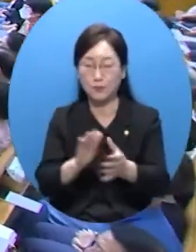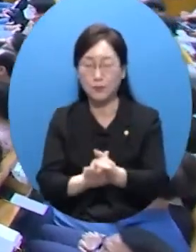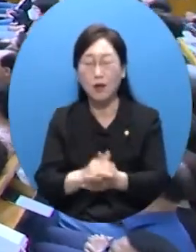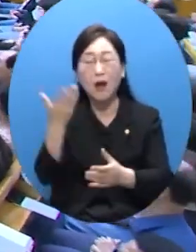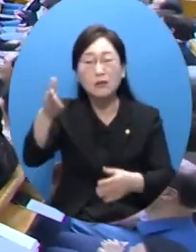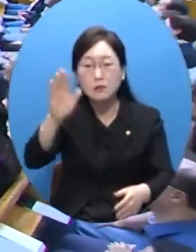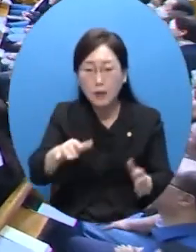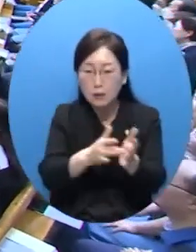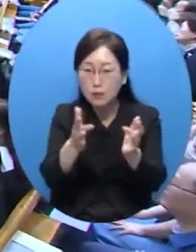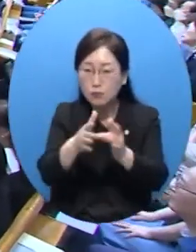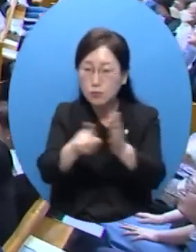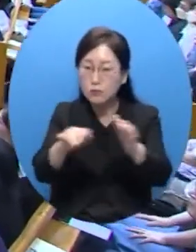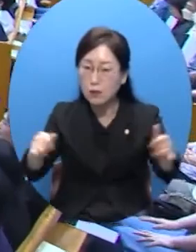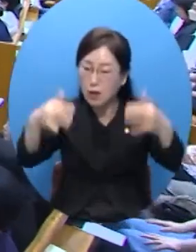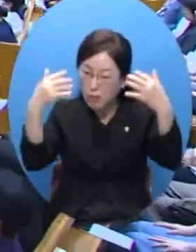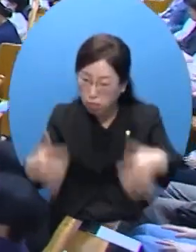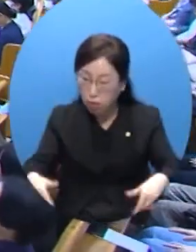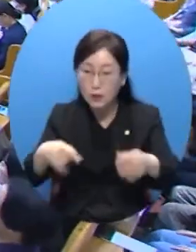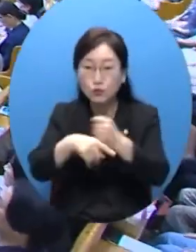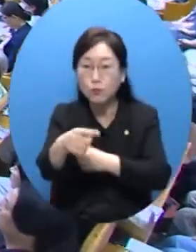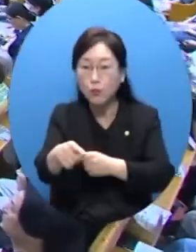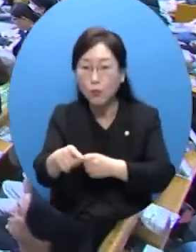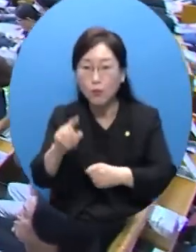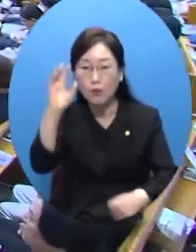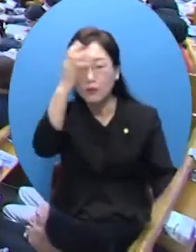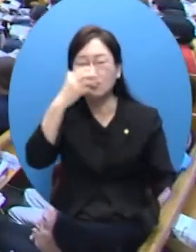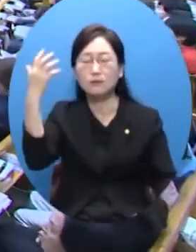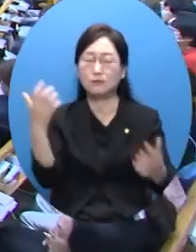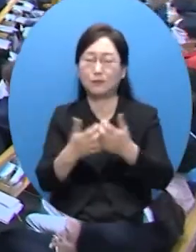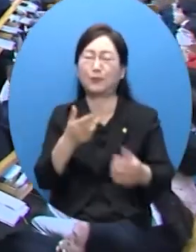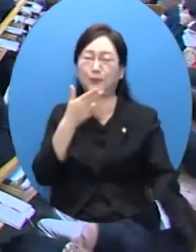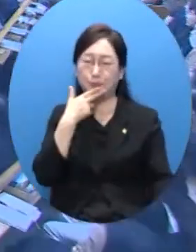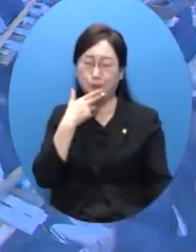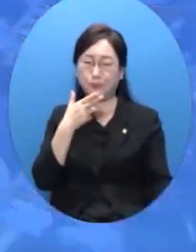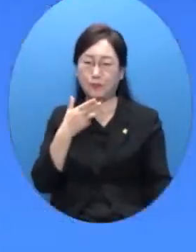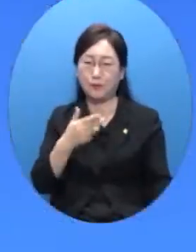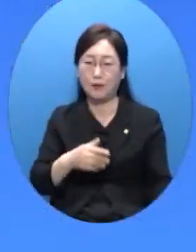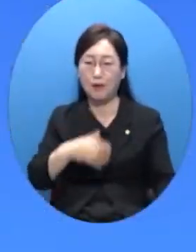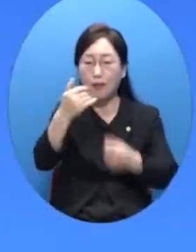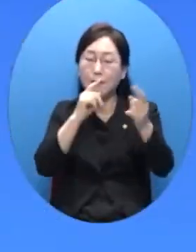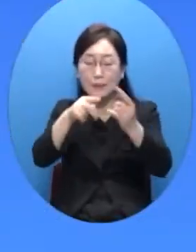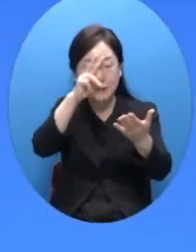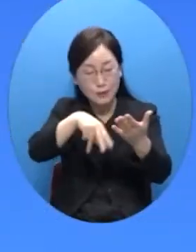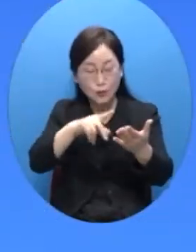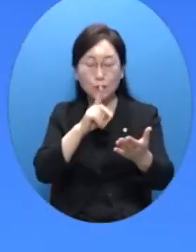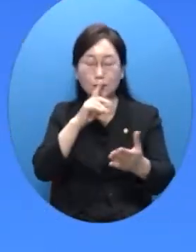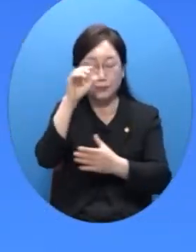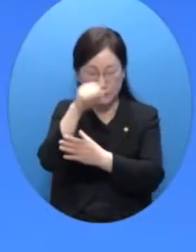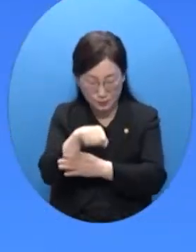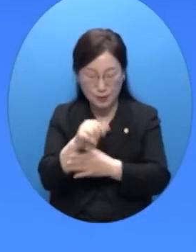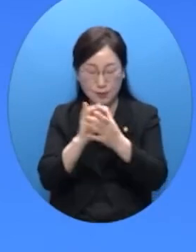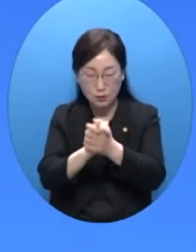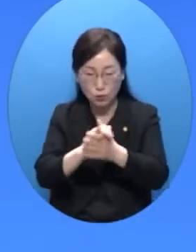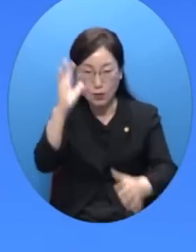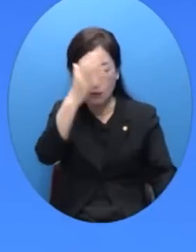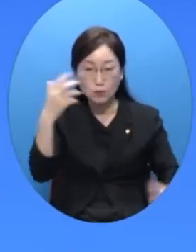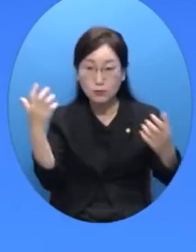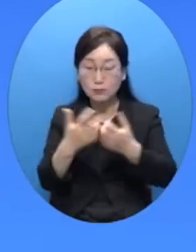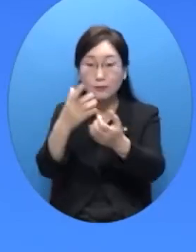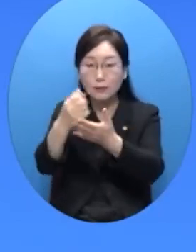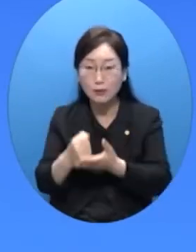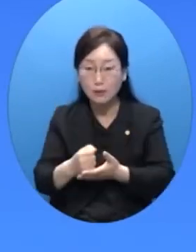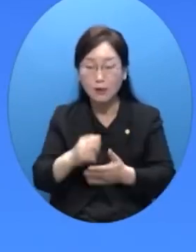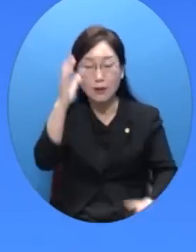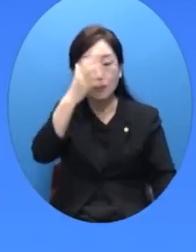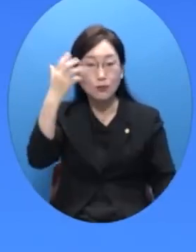것은 성령으로 충만하지 않기 때문에 그렇습니다. 우리가 늘 말씀을 읽고 묵상하고 기도함으로 성령 충만 받아서